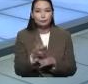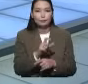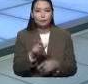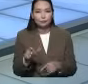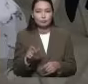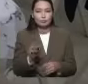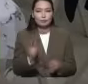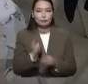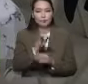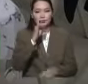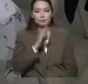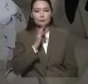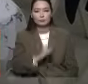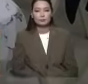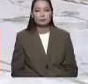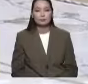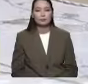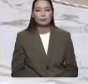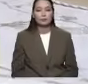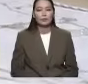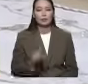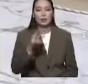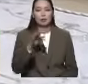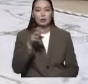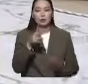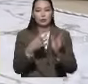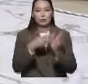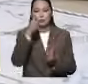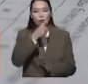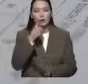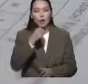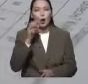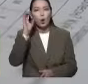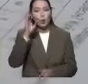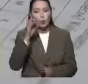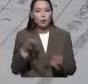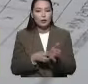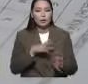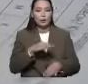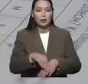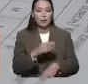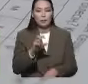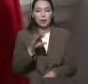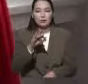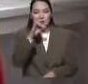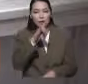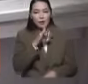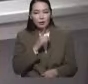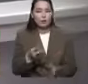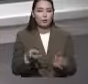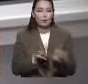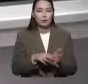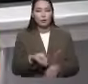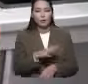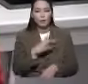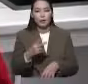толықты. Венера Құрбаназарова 2009 жылы Өзбекстаннан көшіп келіпті. Кейін тұрмыс құрып, Батыс Қазақстан облысына қоныс аударады. Қазір күйеуімен